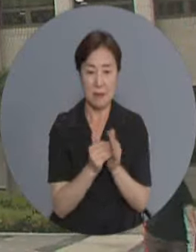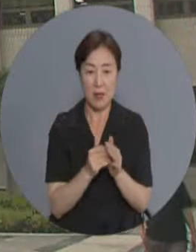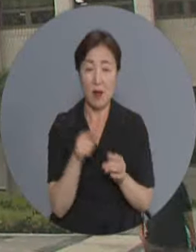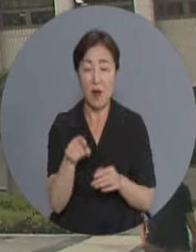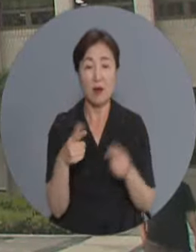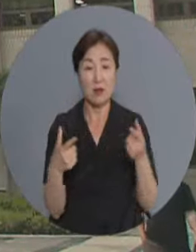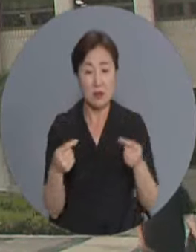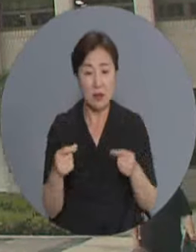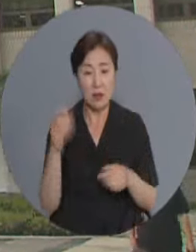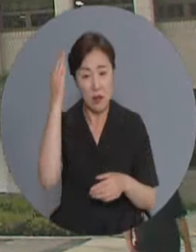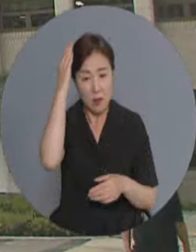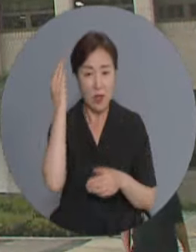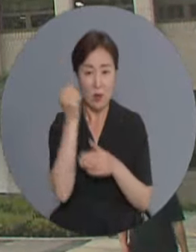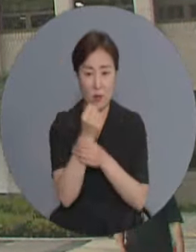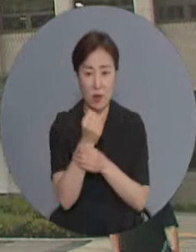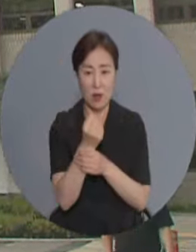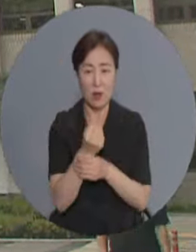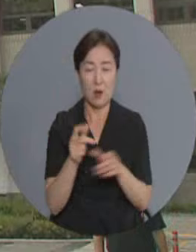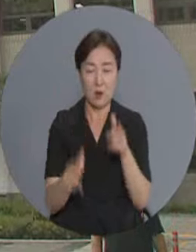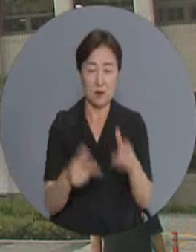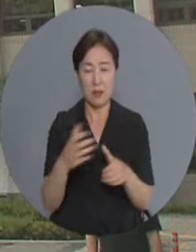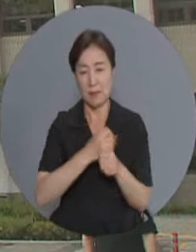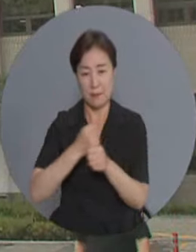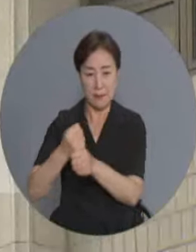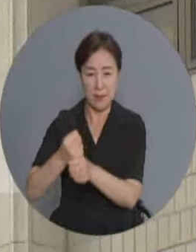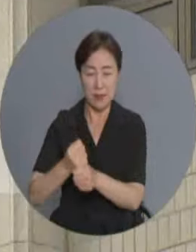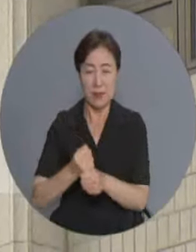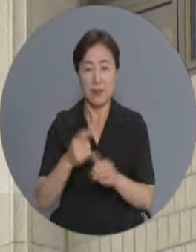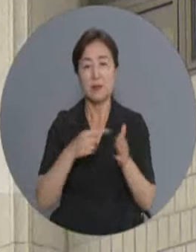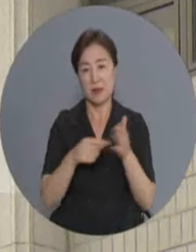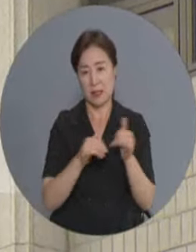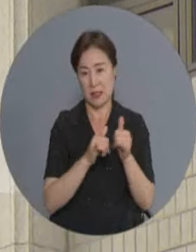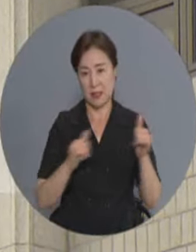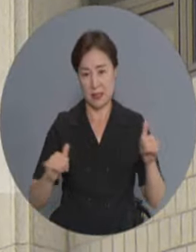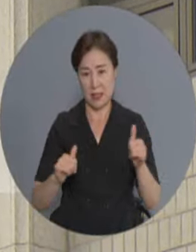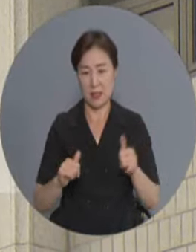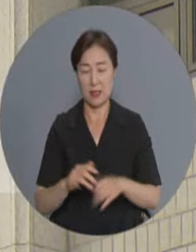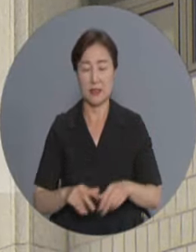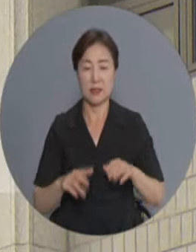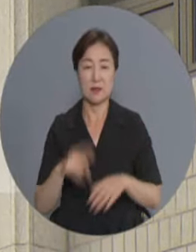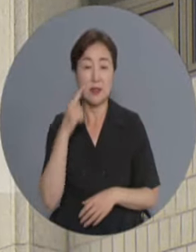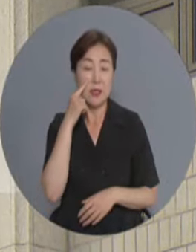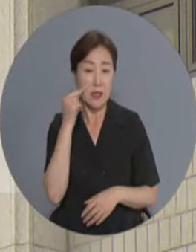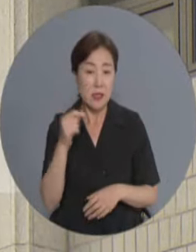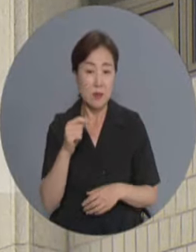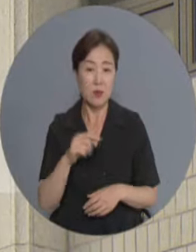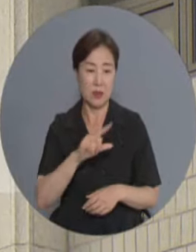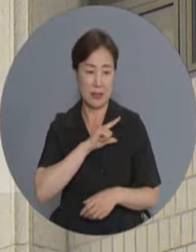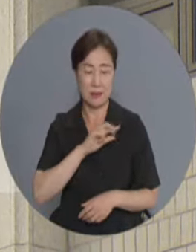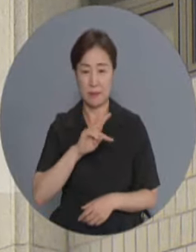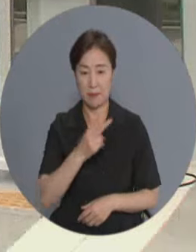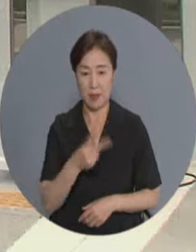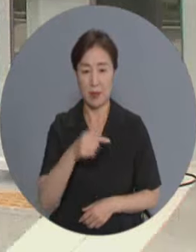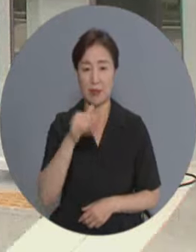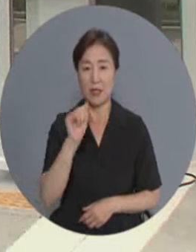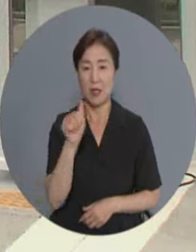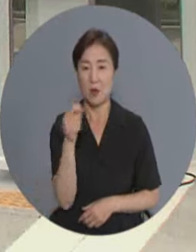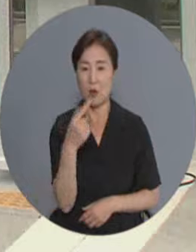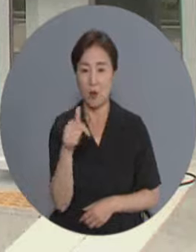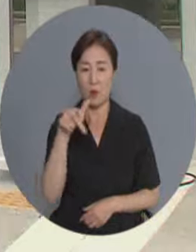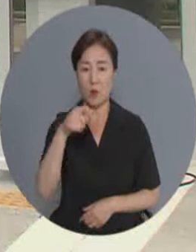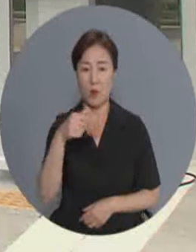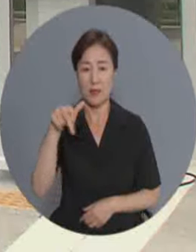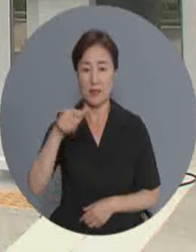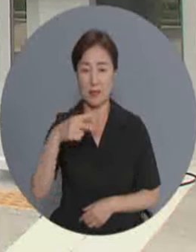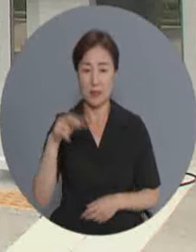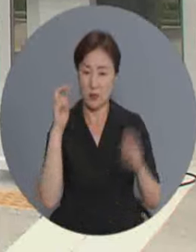이처럼 탄광으로 끌려갔던 피해자 유족들 중 일부가 옛 미쓰이 광산 주식회사가 이름을 바꾼 니혼 코크스 공업을